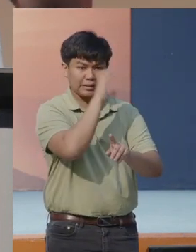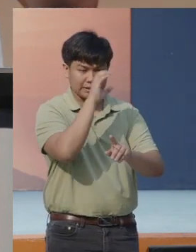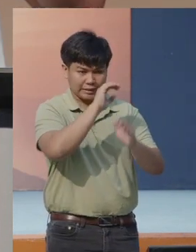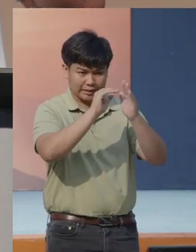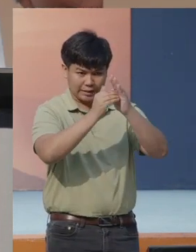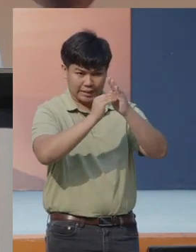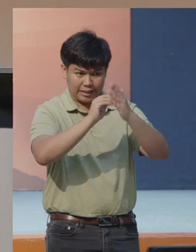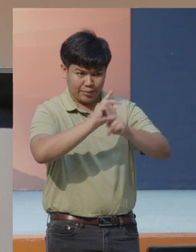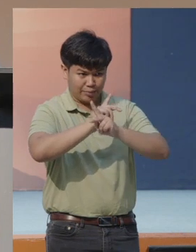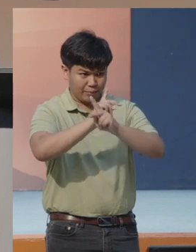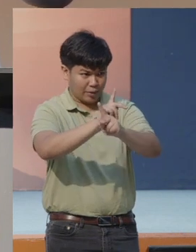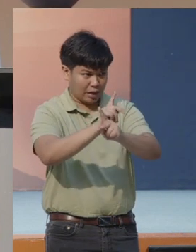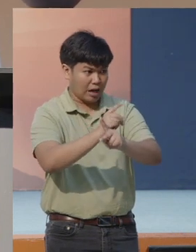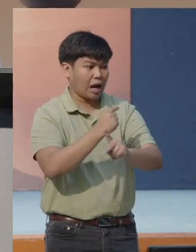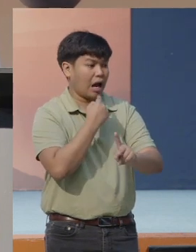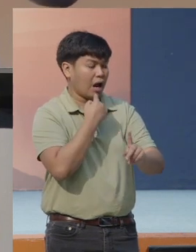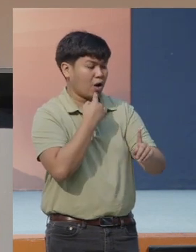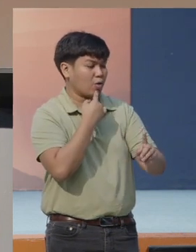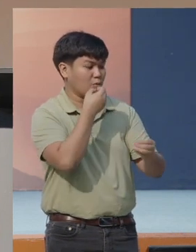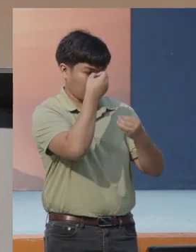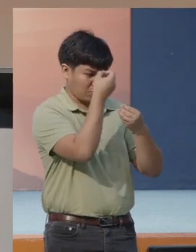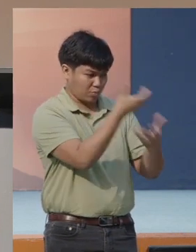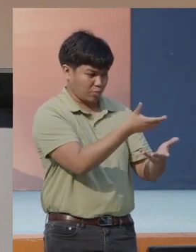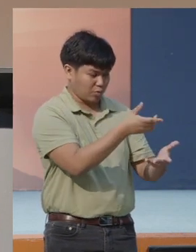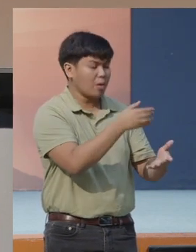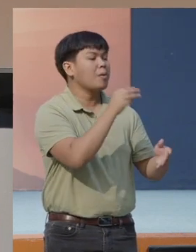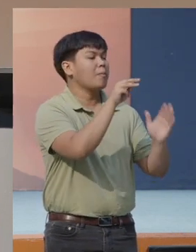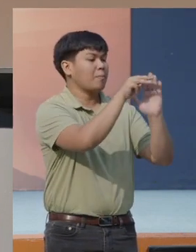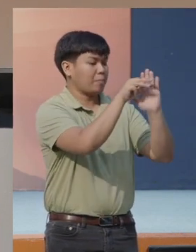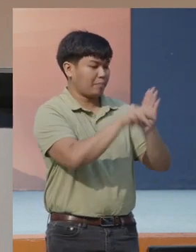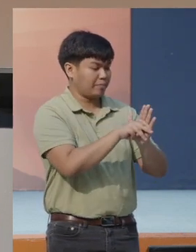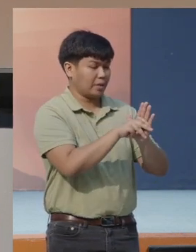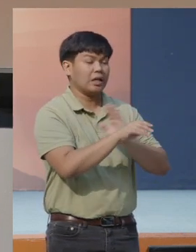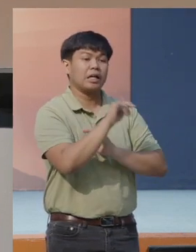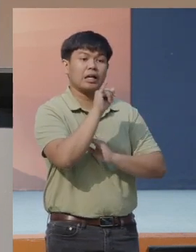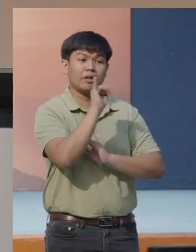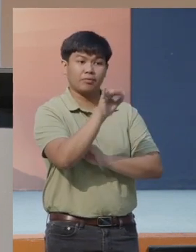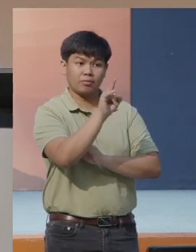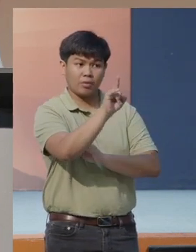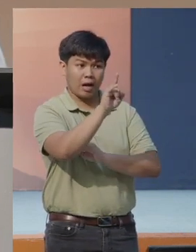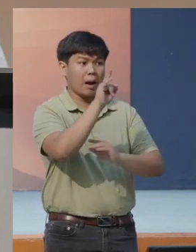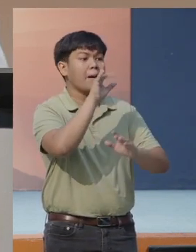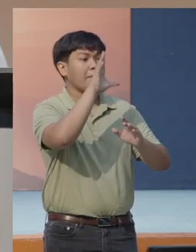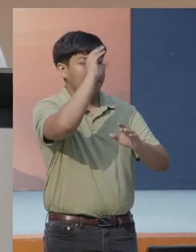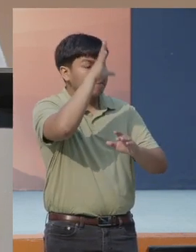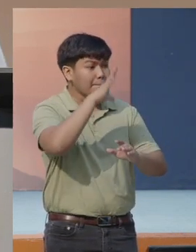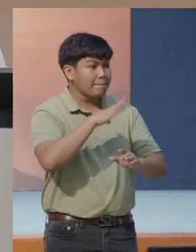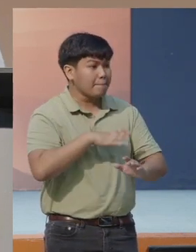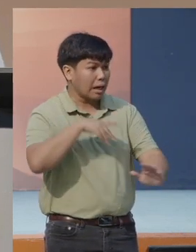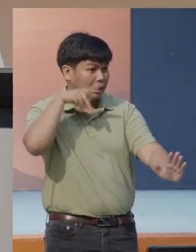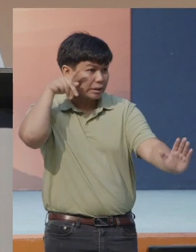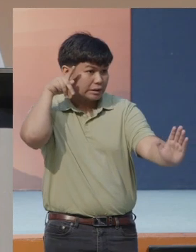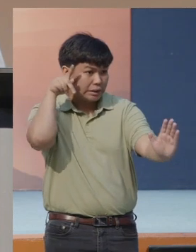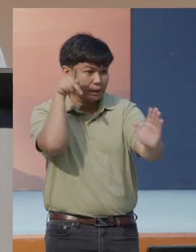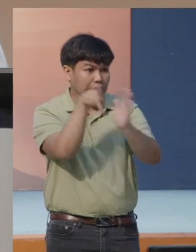of which I spoke to you through Moses, that the manslayer who strikes any